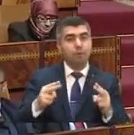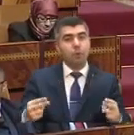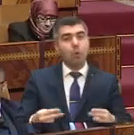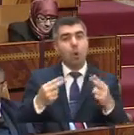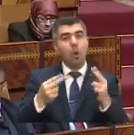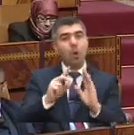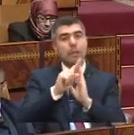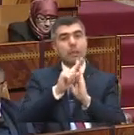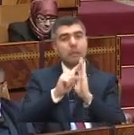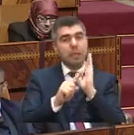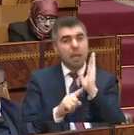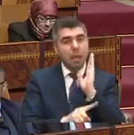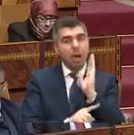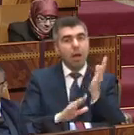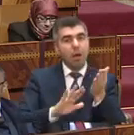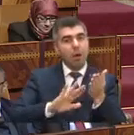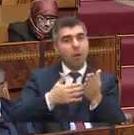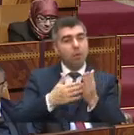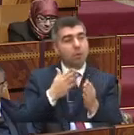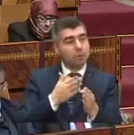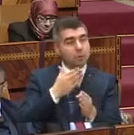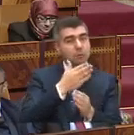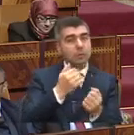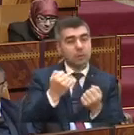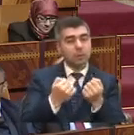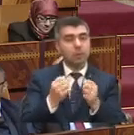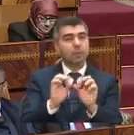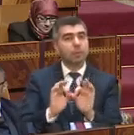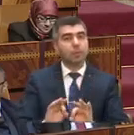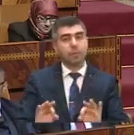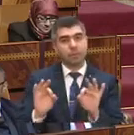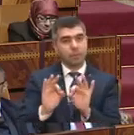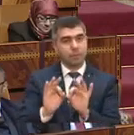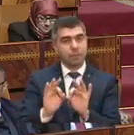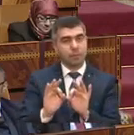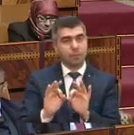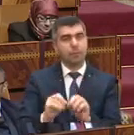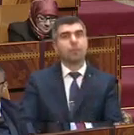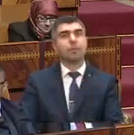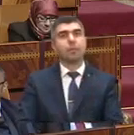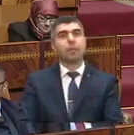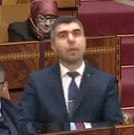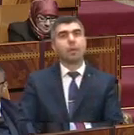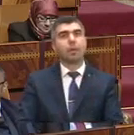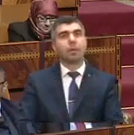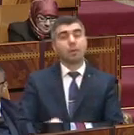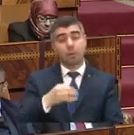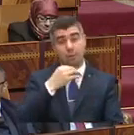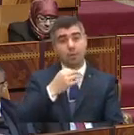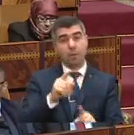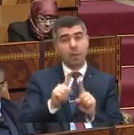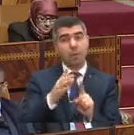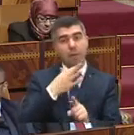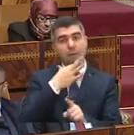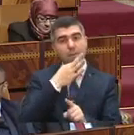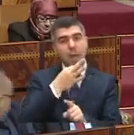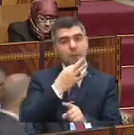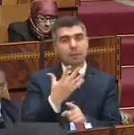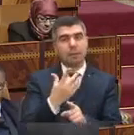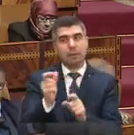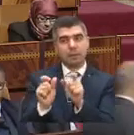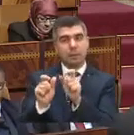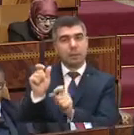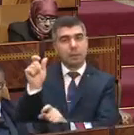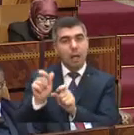وما يحملون من بضائع. كنا نتمنى سيد كاتب الدولة أن تكون هناك تسهيلات مع هذه الفئة التي لمس